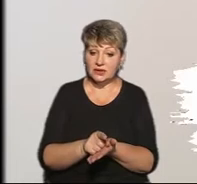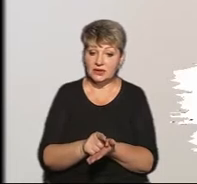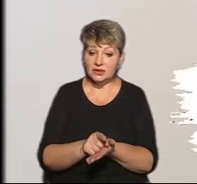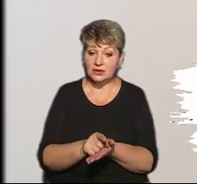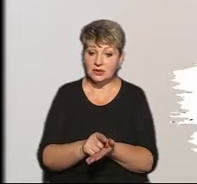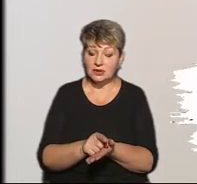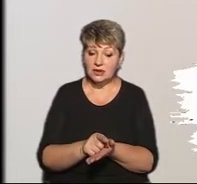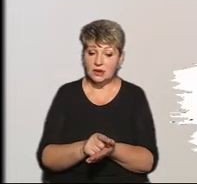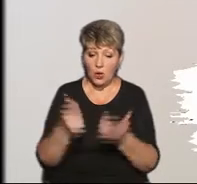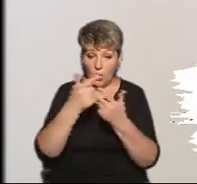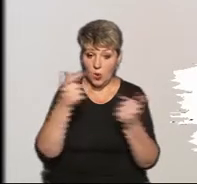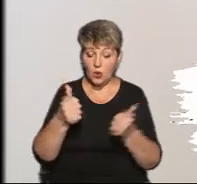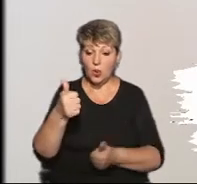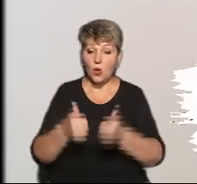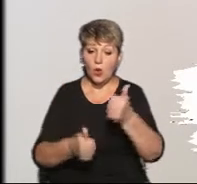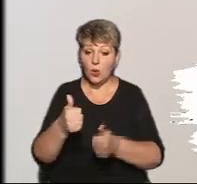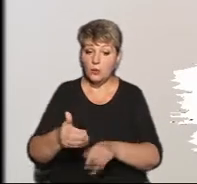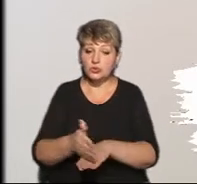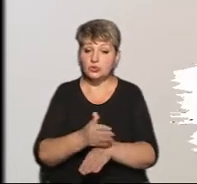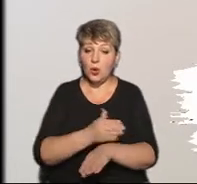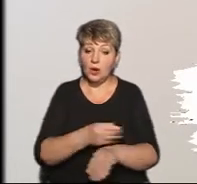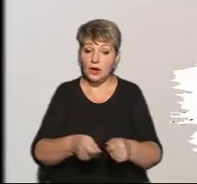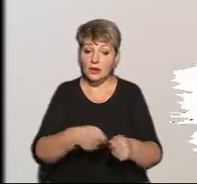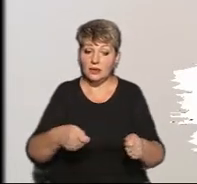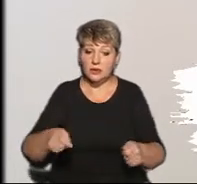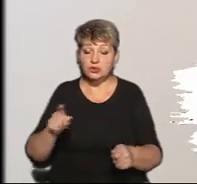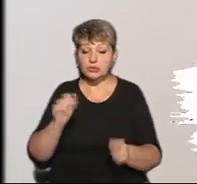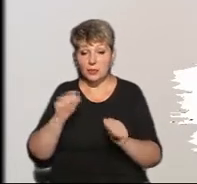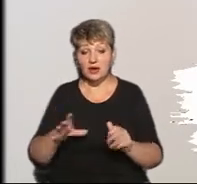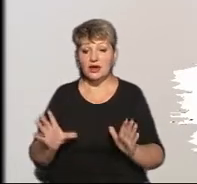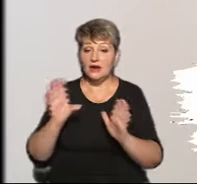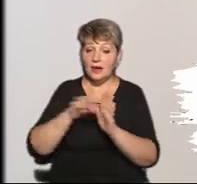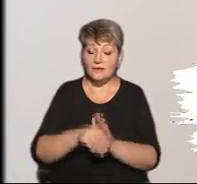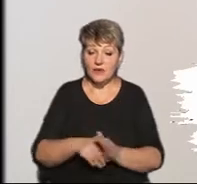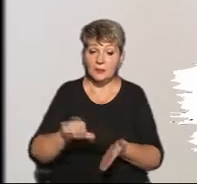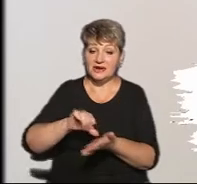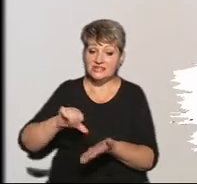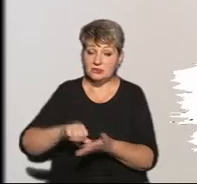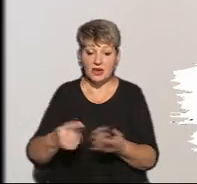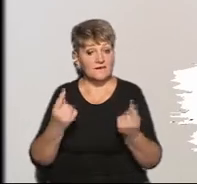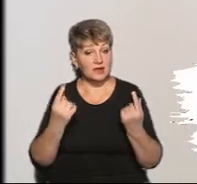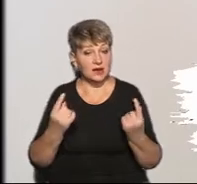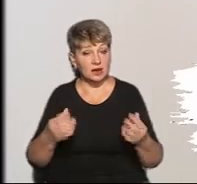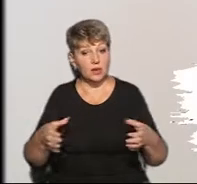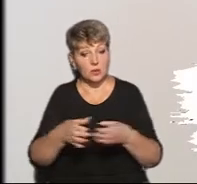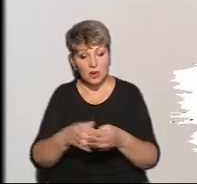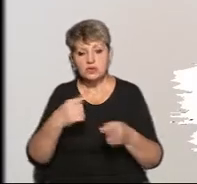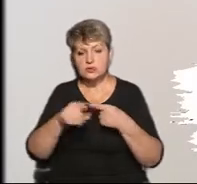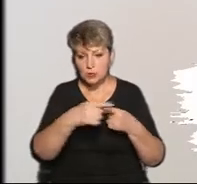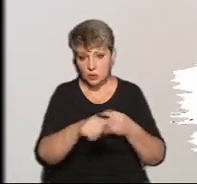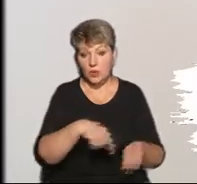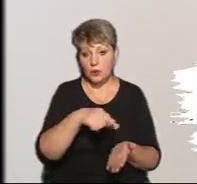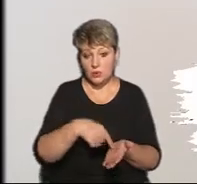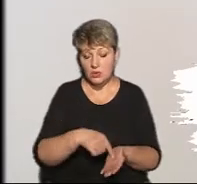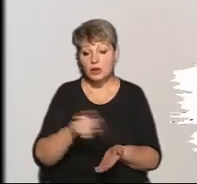Ми повинні оголосити конкурси, довготривалі, щоб сюди могли зайти і представники великих компаній, можливо, навіть з інших міст, які прийшли б сюди